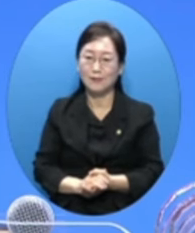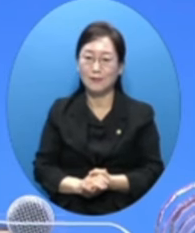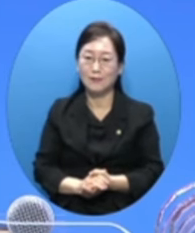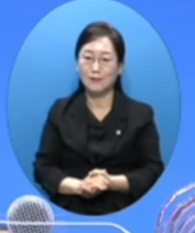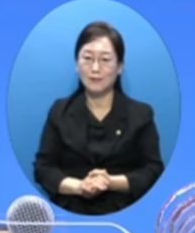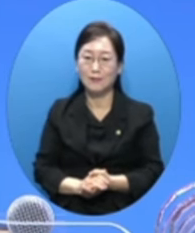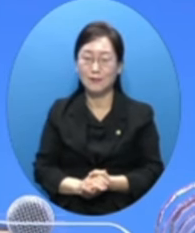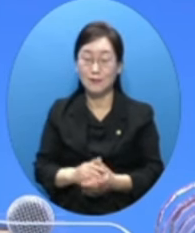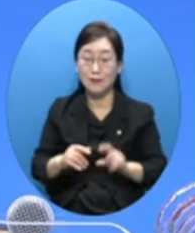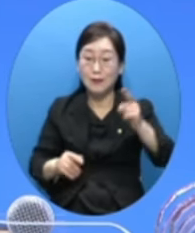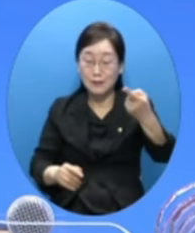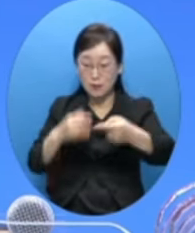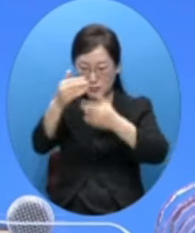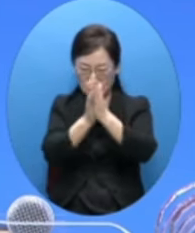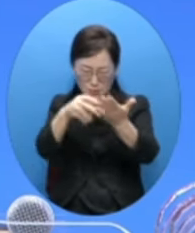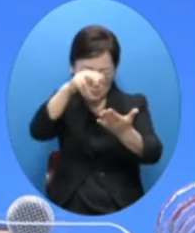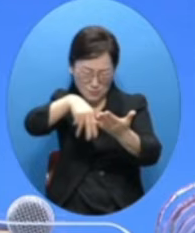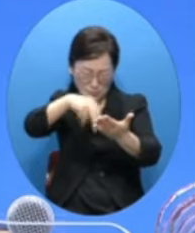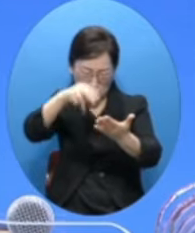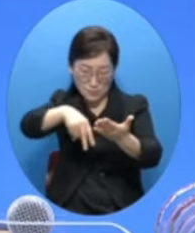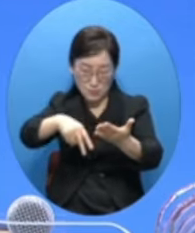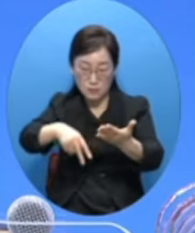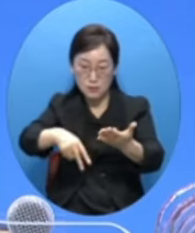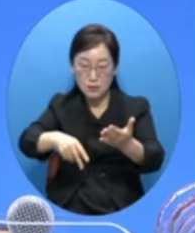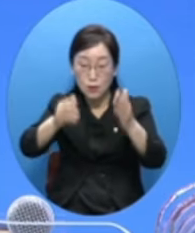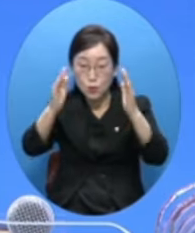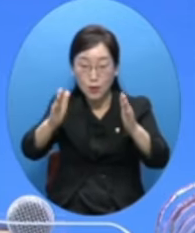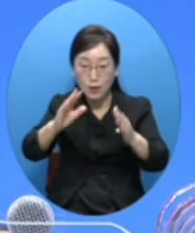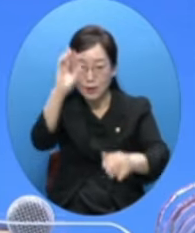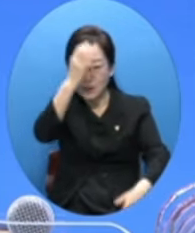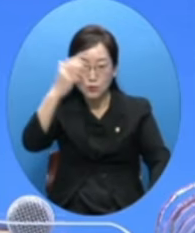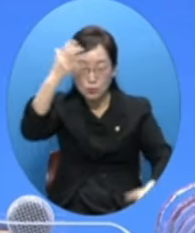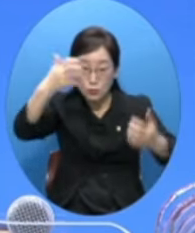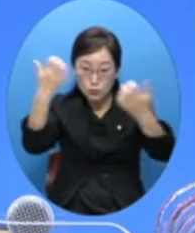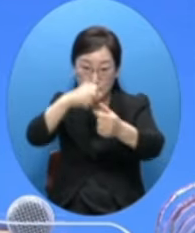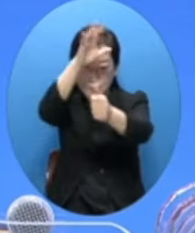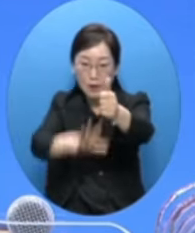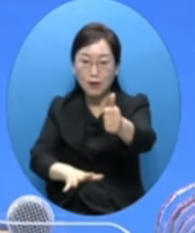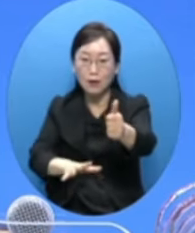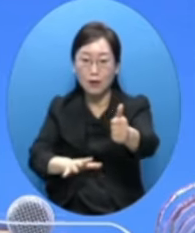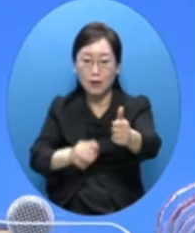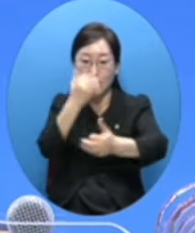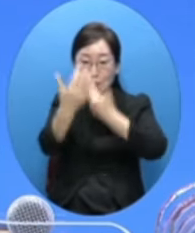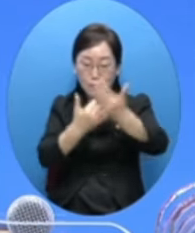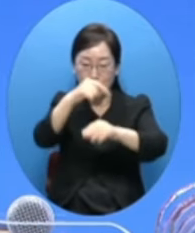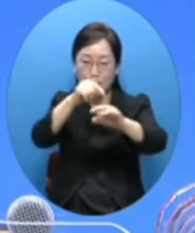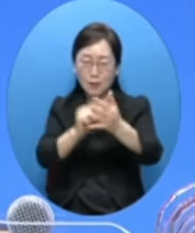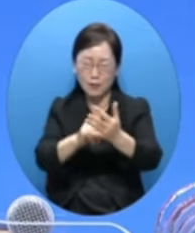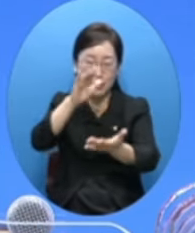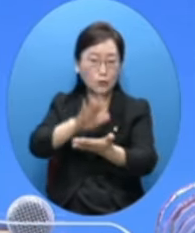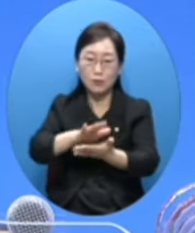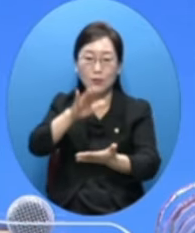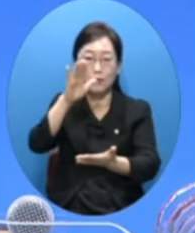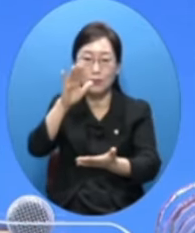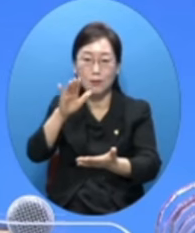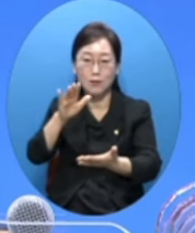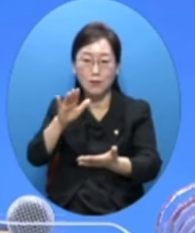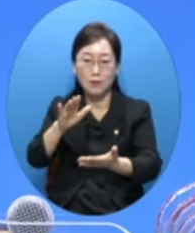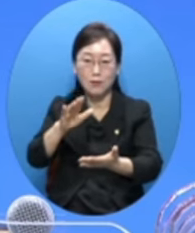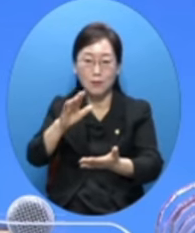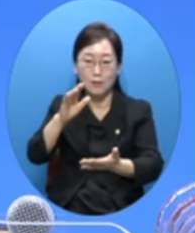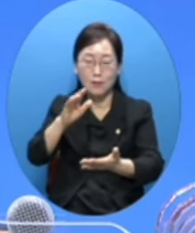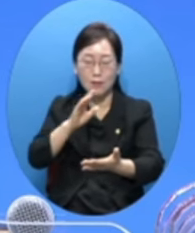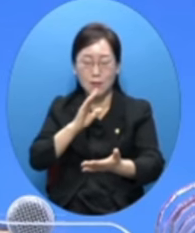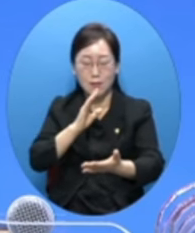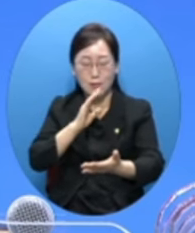그런데 성경을 100독 하는 동안에 성령이 매고 불이 떨어지는 바람에 마음이 뜨거워지면서 성령 음성을